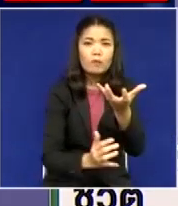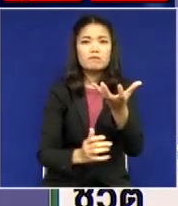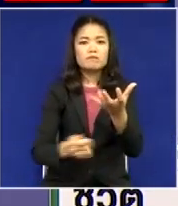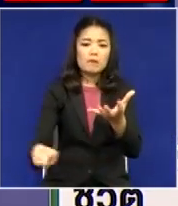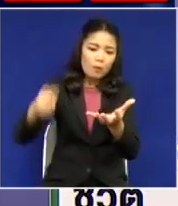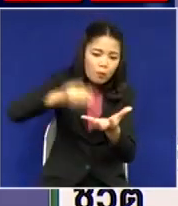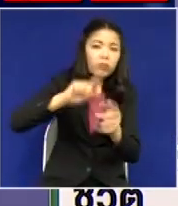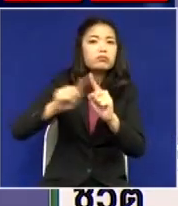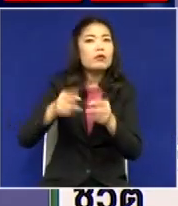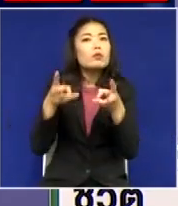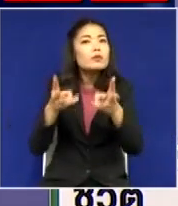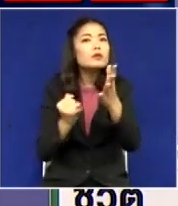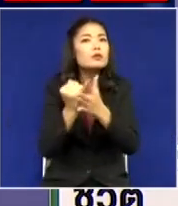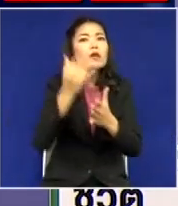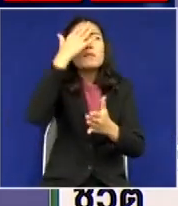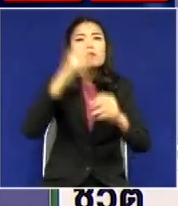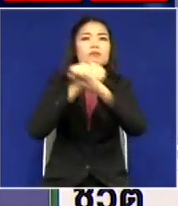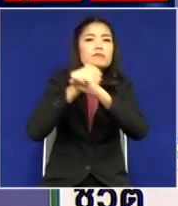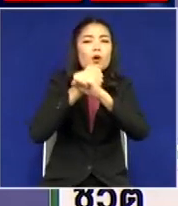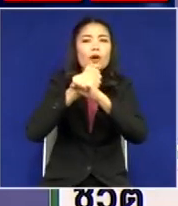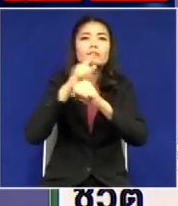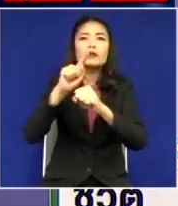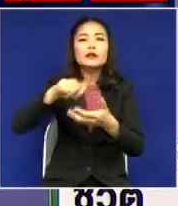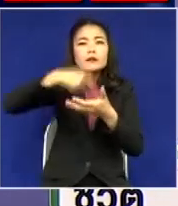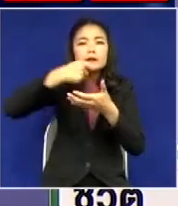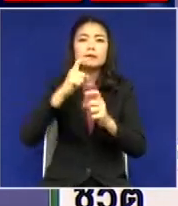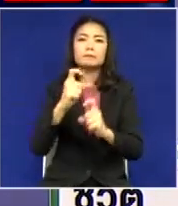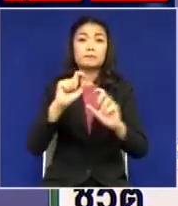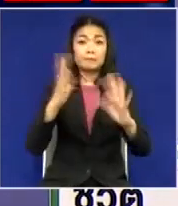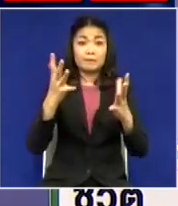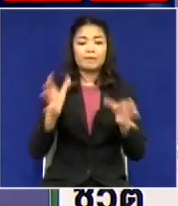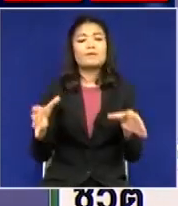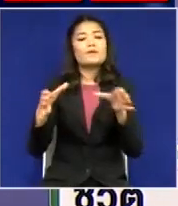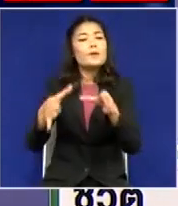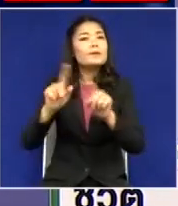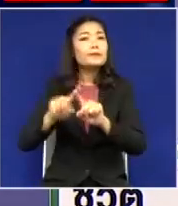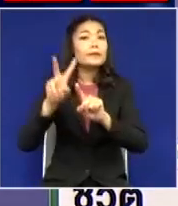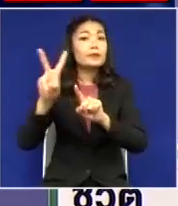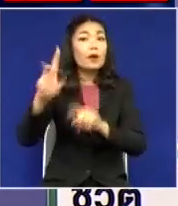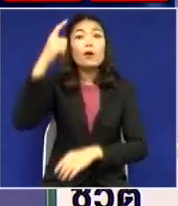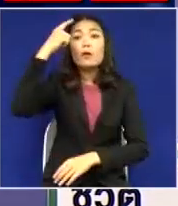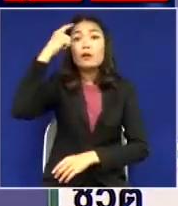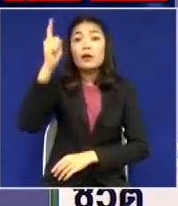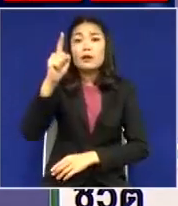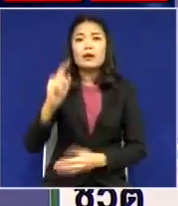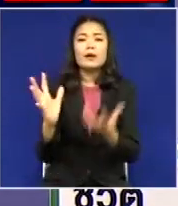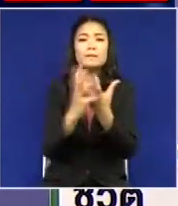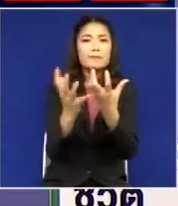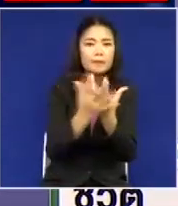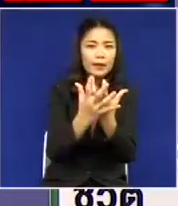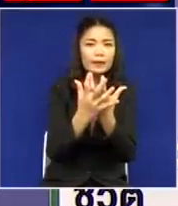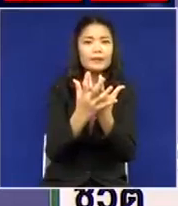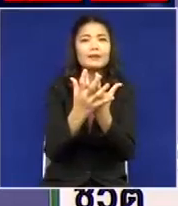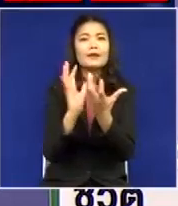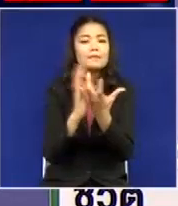วิธีนะครับเพื่อจะได้ไม่มีปัญหาในการรับประทานนะครับกลุ่มที่2ครับเรารู้ว่าเป็นกลุ่มพืชผักพื้นบ้านนะครับ